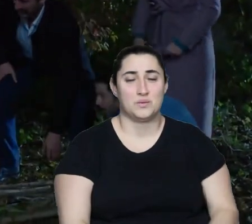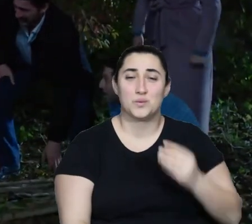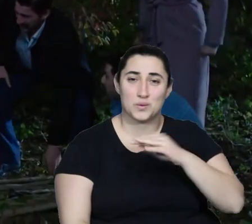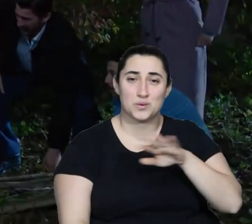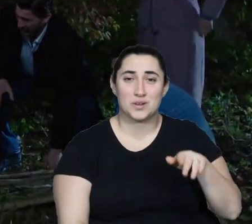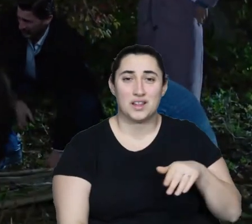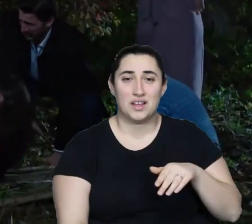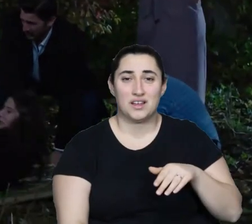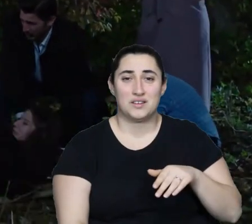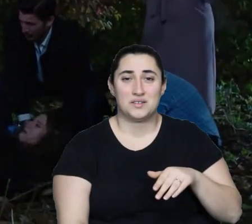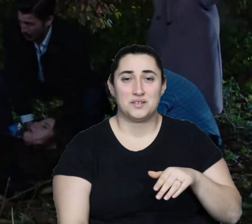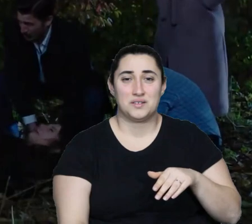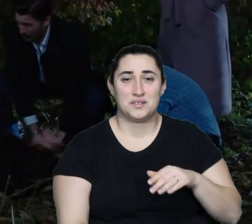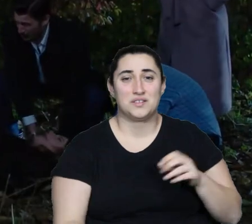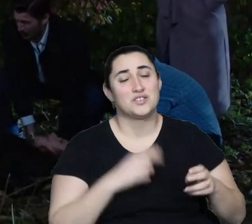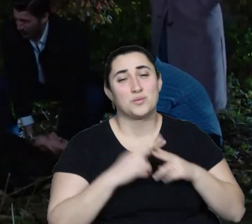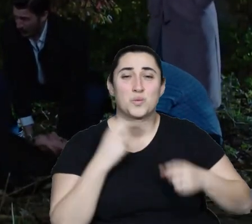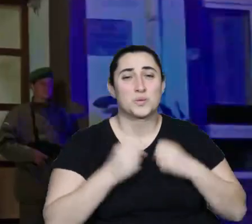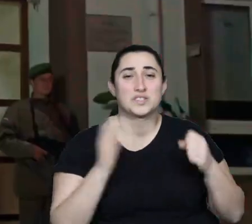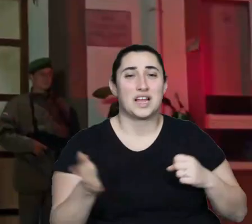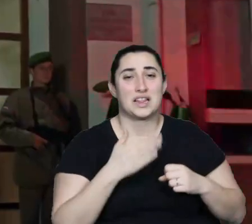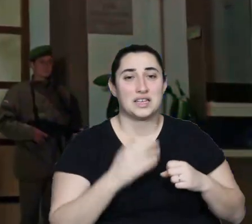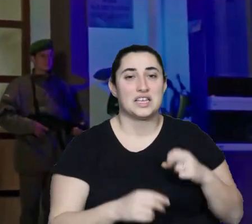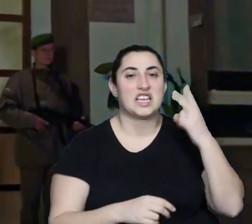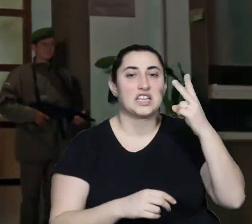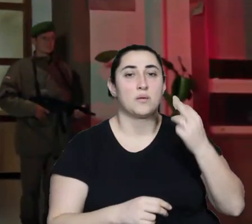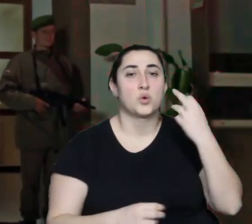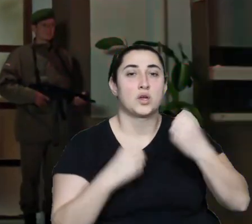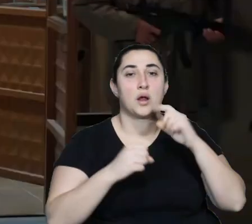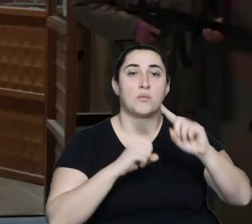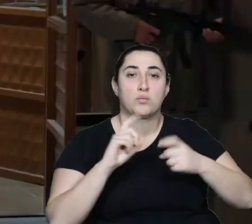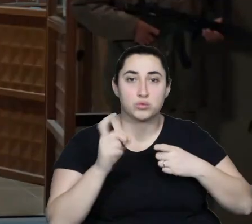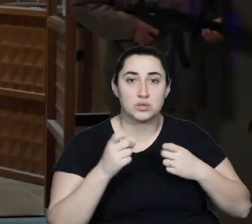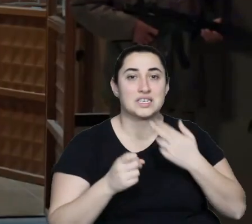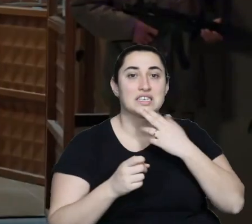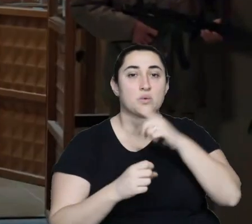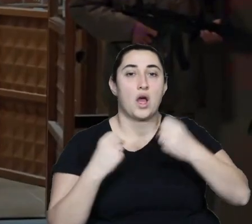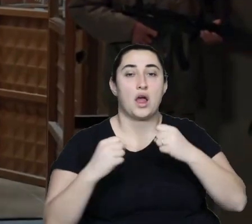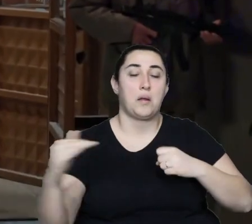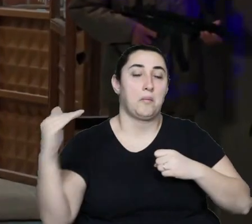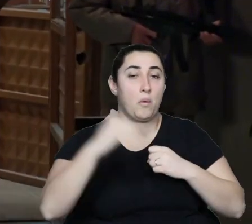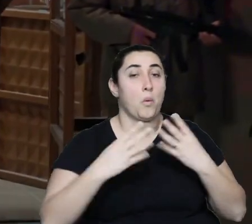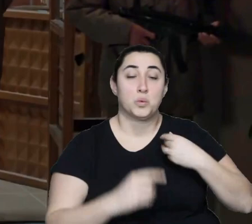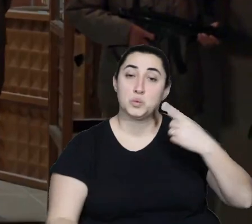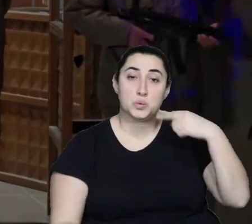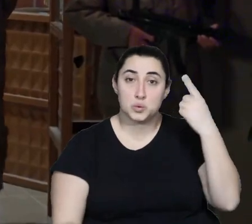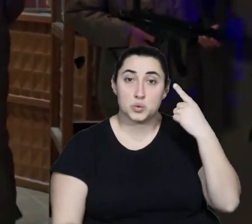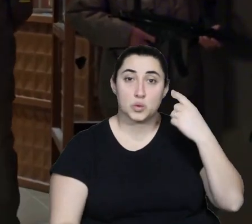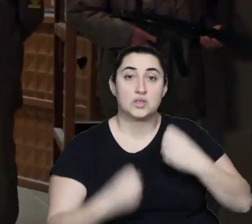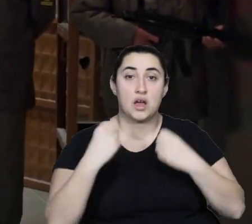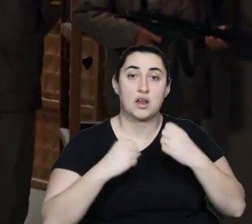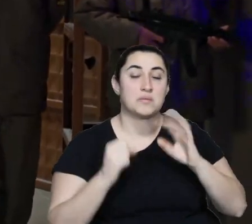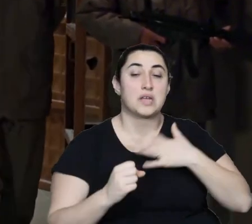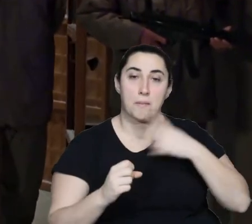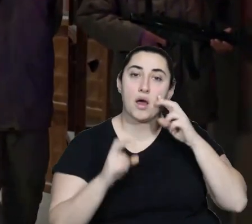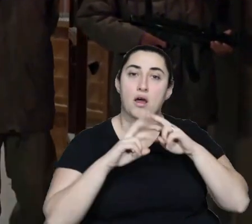Çocuklar. Çabuk koşun hadi. İki tane boş araç bulundu. Kızların da bu araçlarla gittiğini düşünüyoruz. Araç